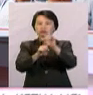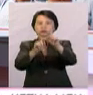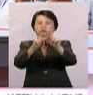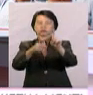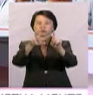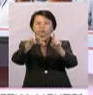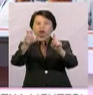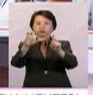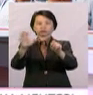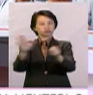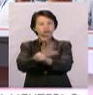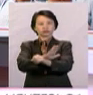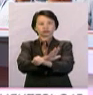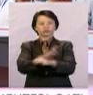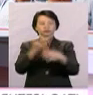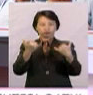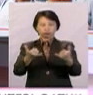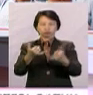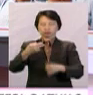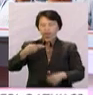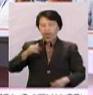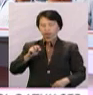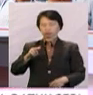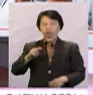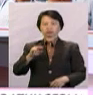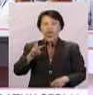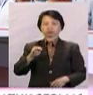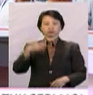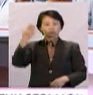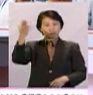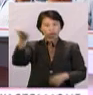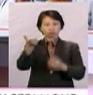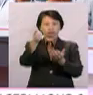RM1,300. Baiklah, Hani Muhili dari Makkah Al-Mukarramah melaporkan.